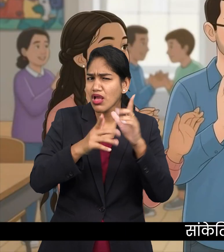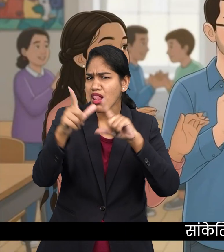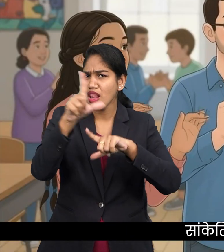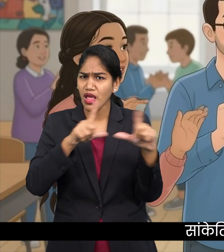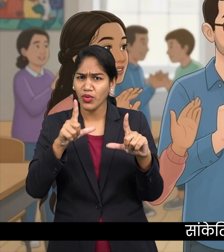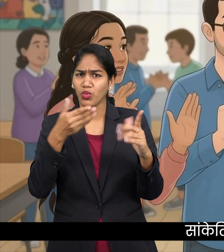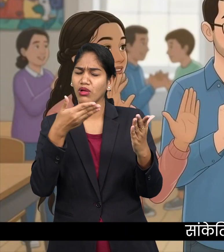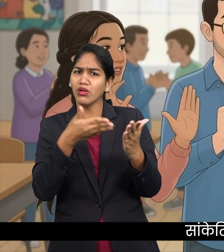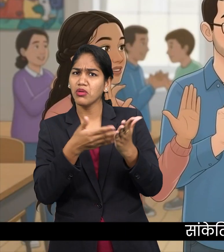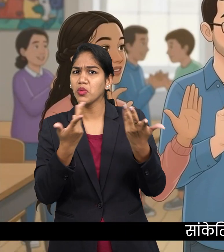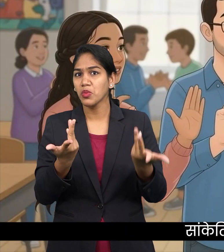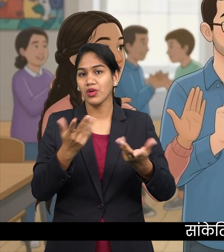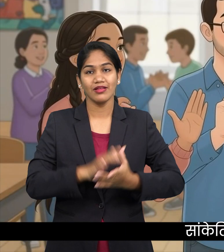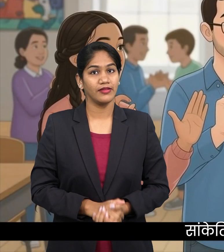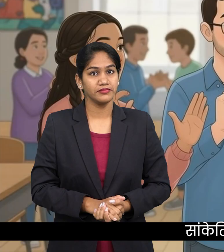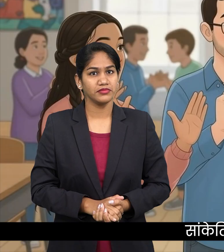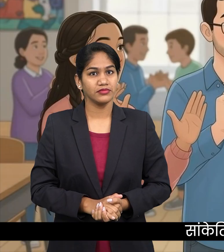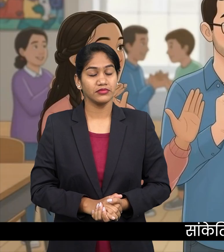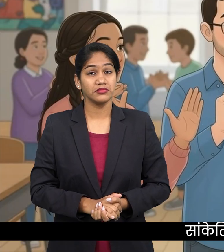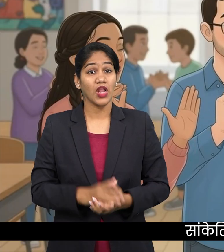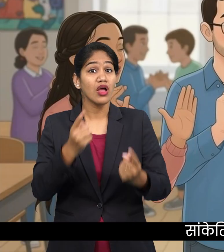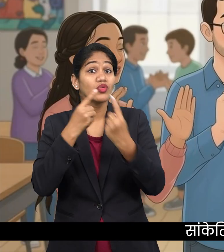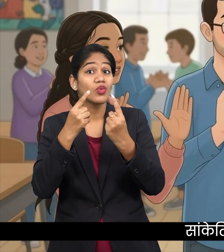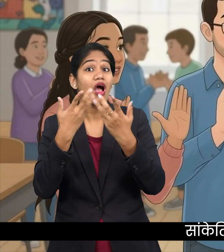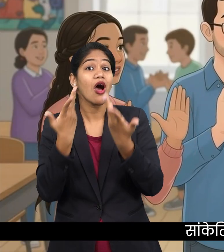सांकेतिक भाषा, हातांनी बोलणे.